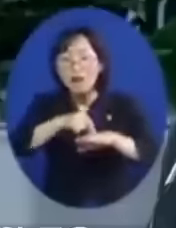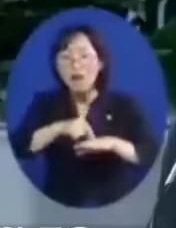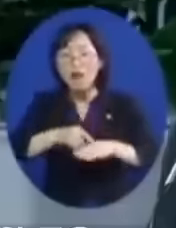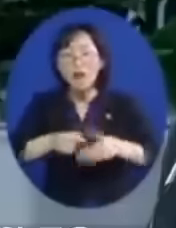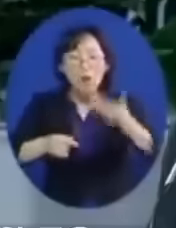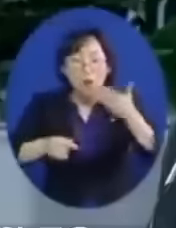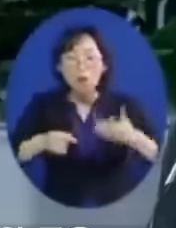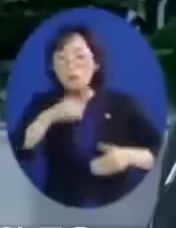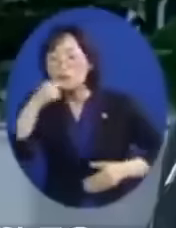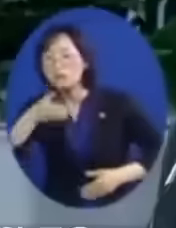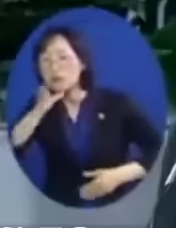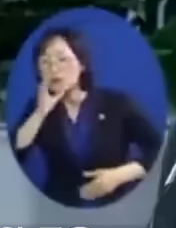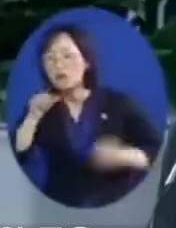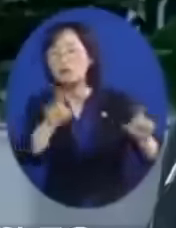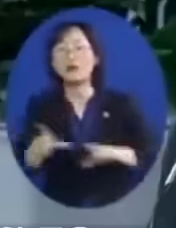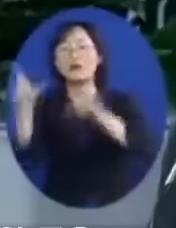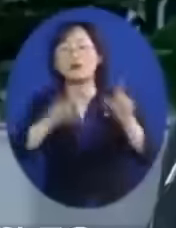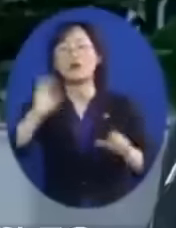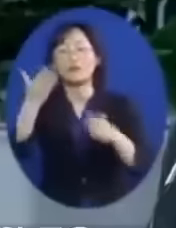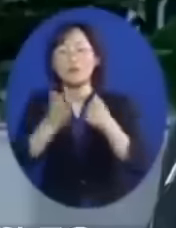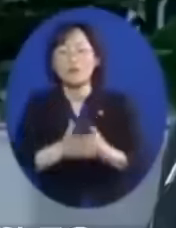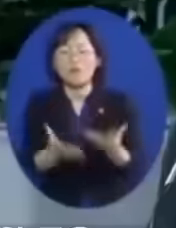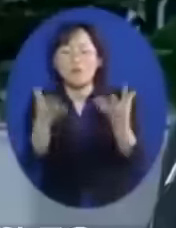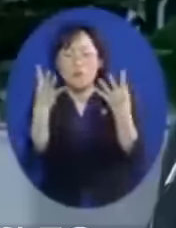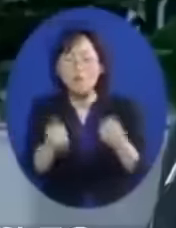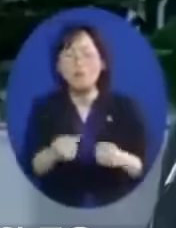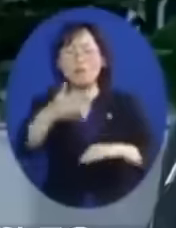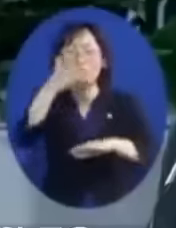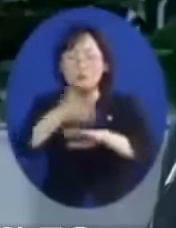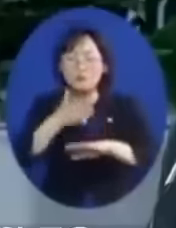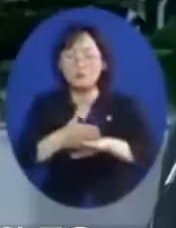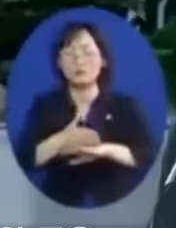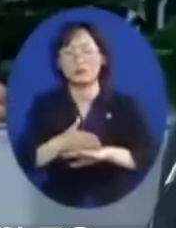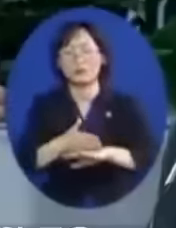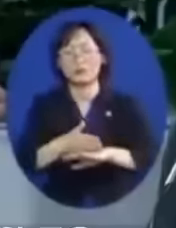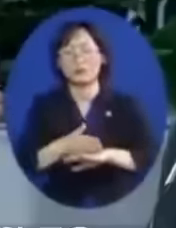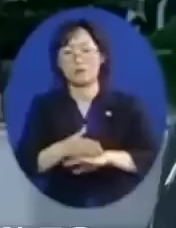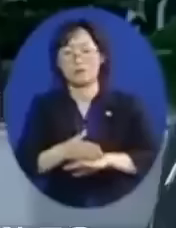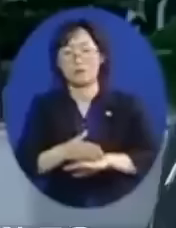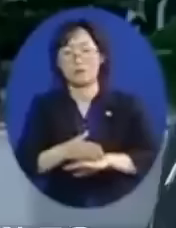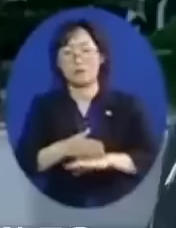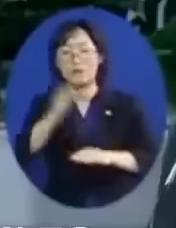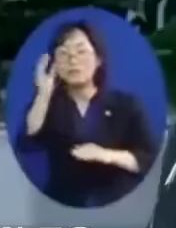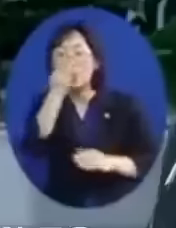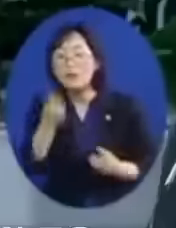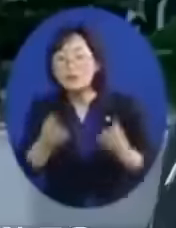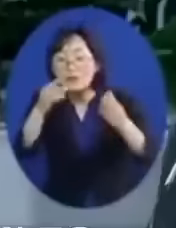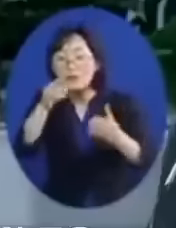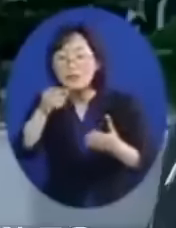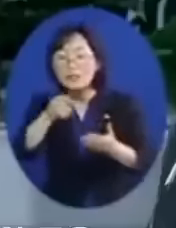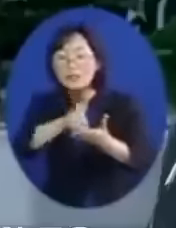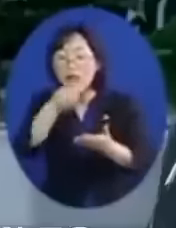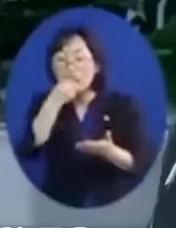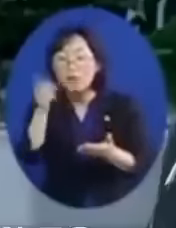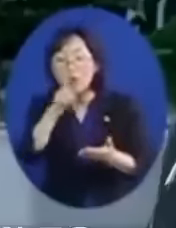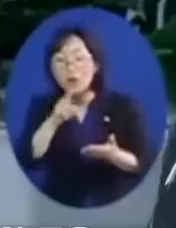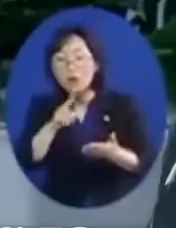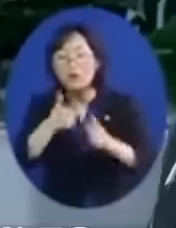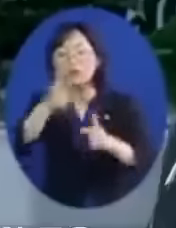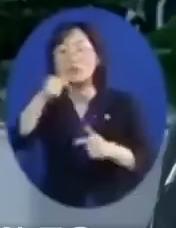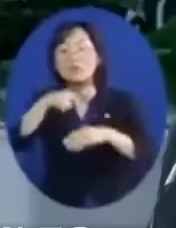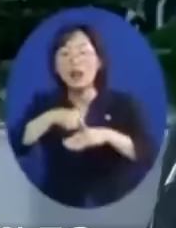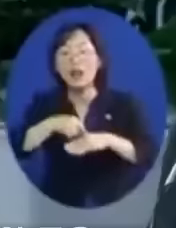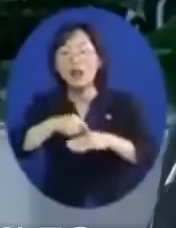피를 마시고 살게 되었으니 얼마나 황송한 일인 것입니까? 성찬이란 뭡니까? 바로 예수님의 살을 먹고 피를 마시는